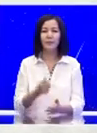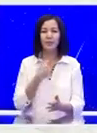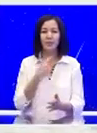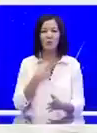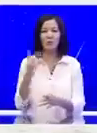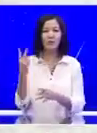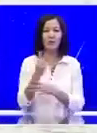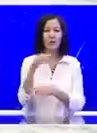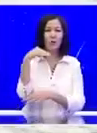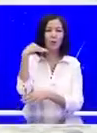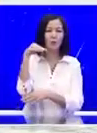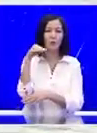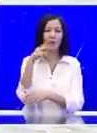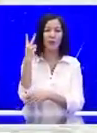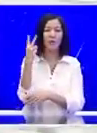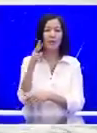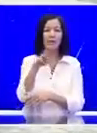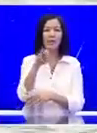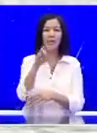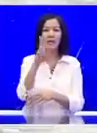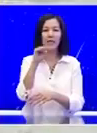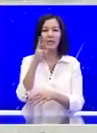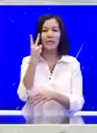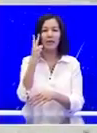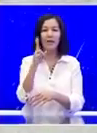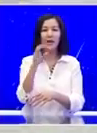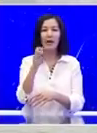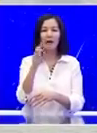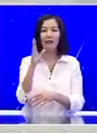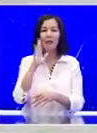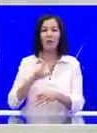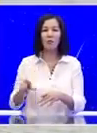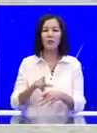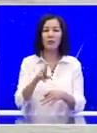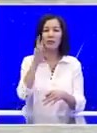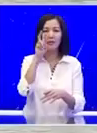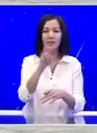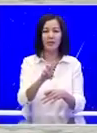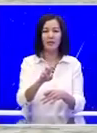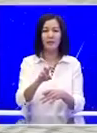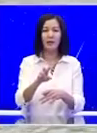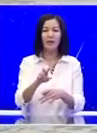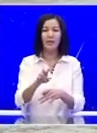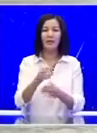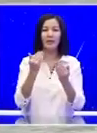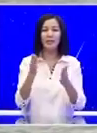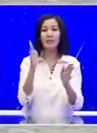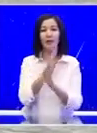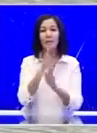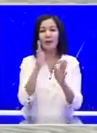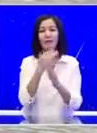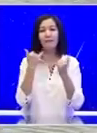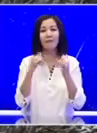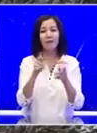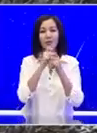Қос аққу Текеліге кеше келіп қоныпты. Содан бері жергілікті тұрғындар осында ағылуда. Барлығы табиғаттың тамаша тартуы. Махаббат